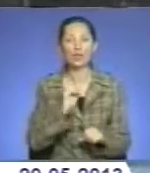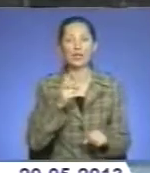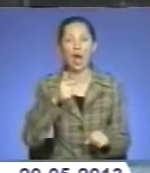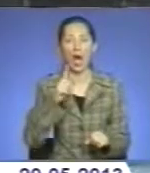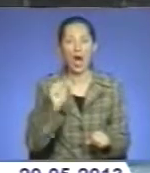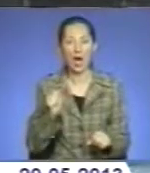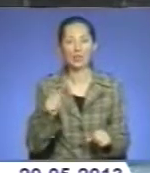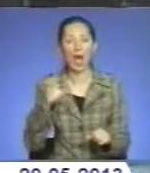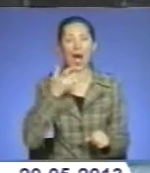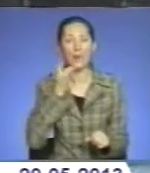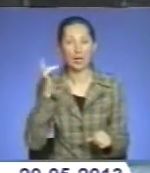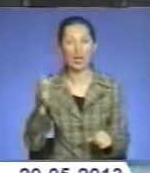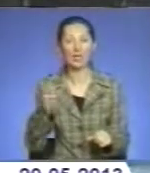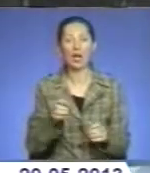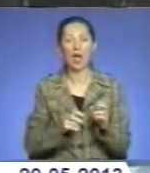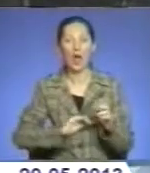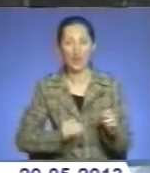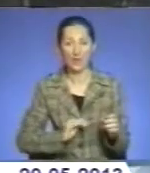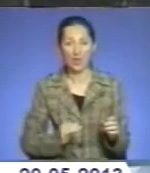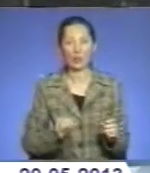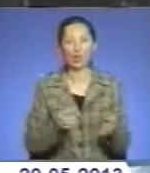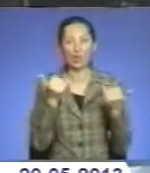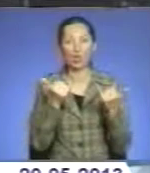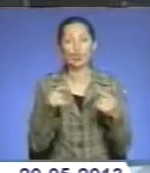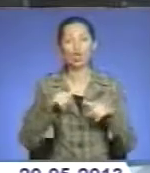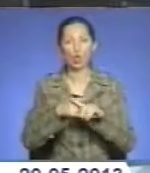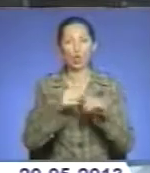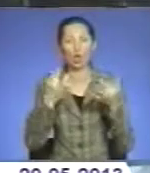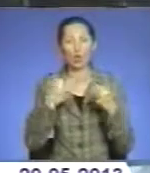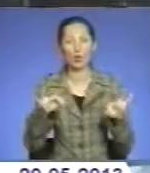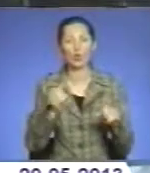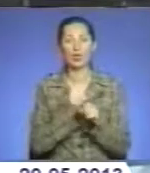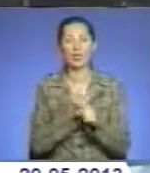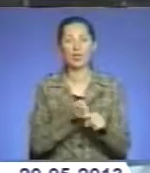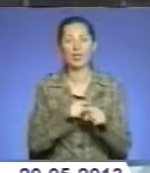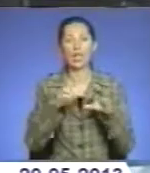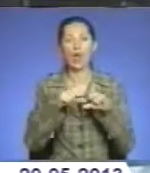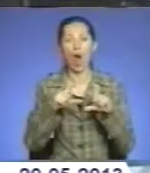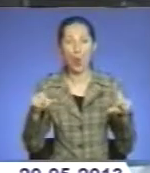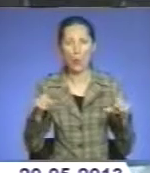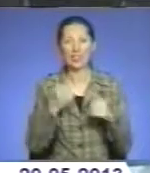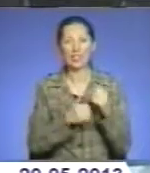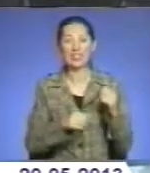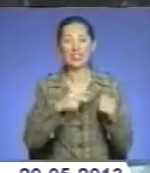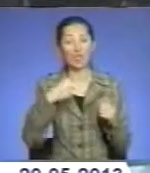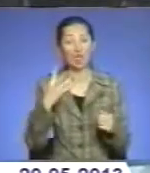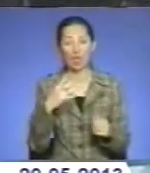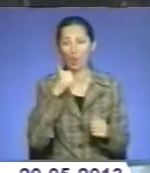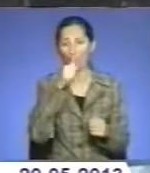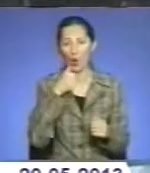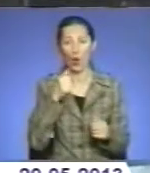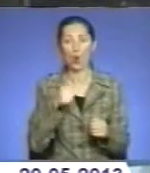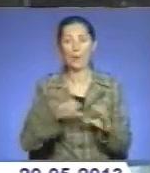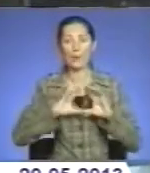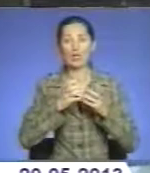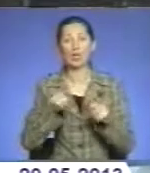сучасні технології дозволять здати цей об'єкт вже всередині 2014-го. Міжнародні експерти наголошують, збільшення